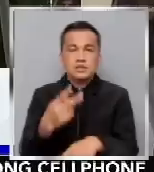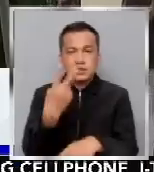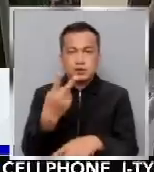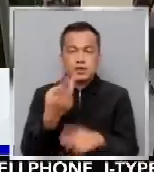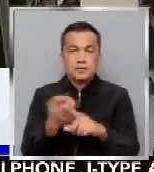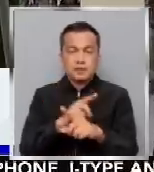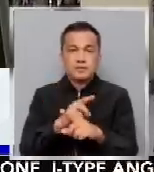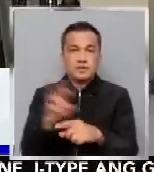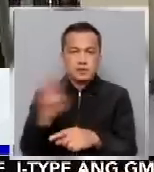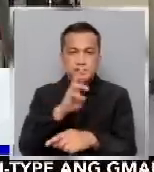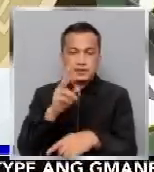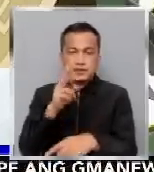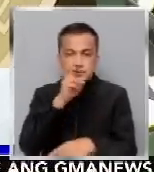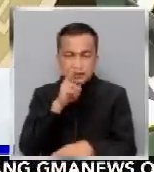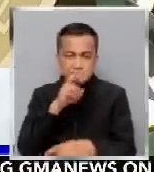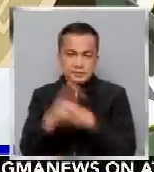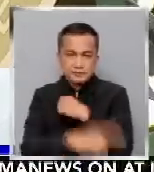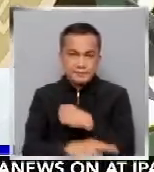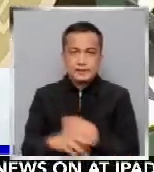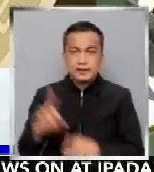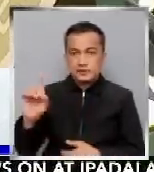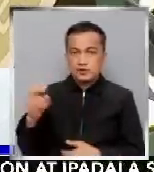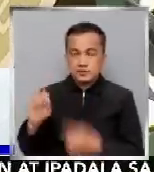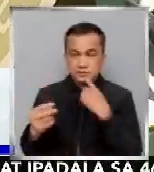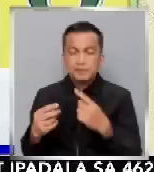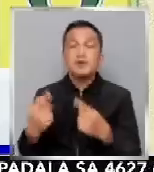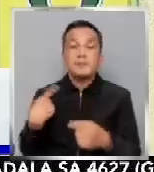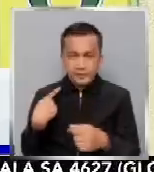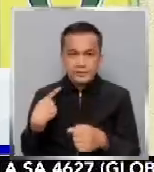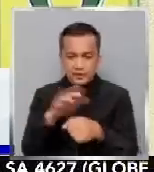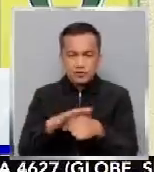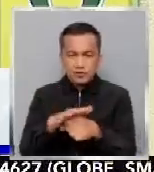region. Sabi ng Department of Health, o DOH, may local transmission na ng